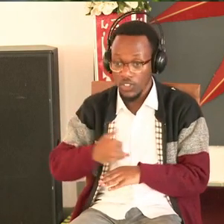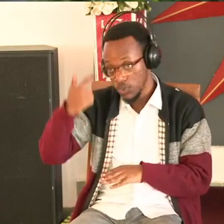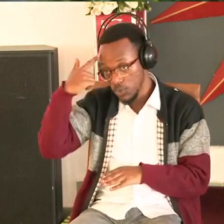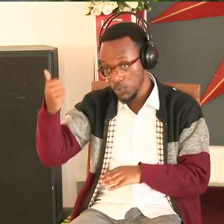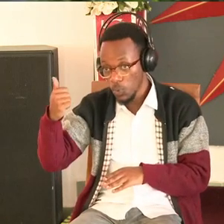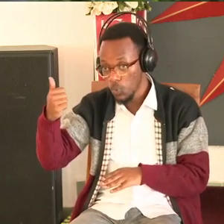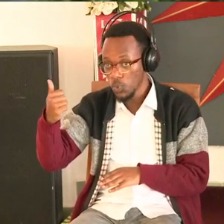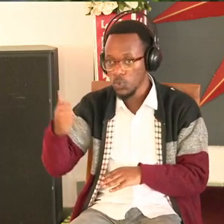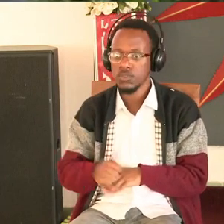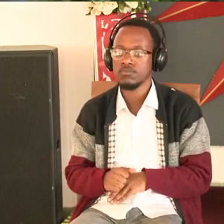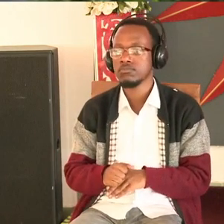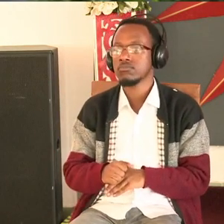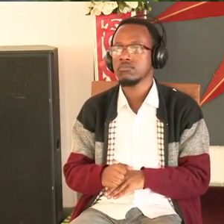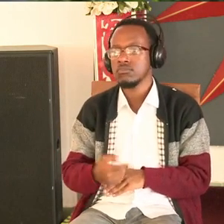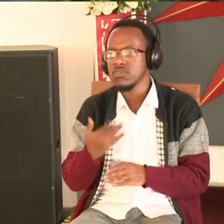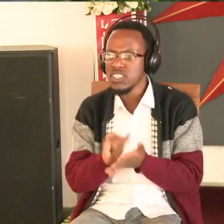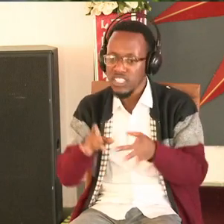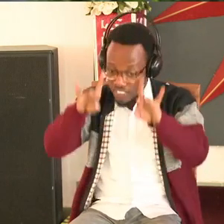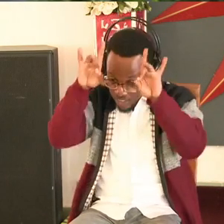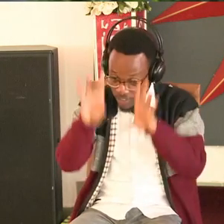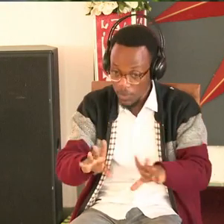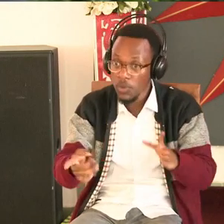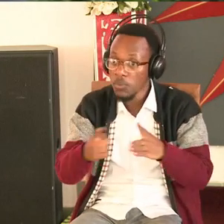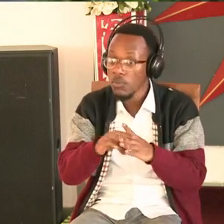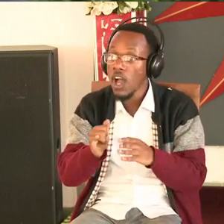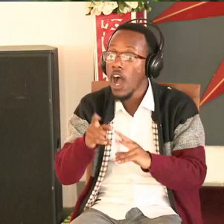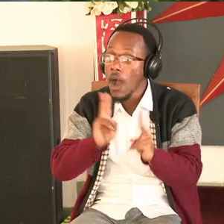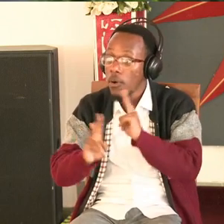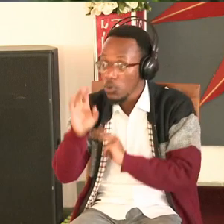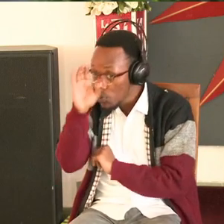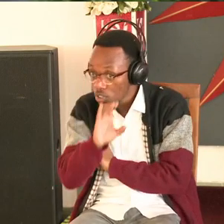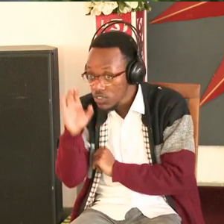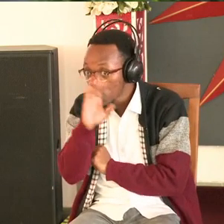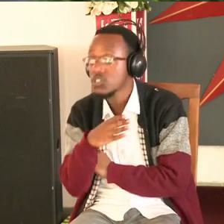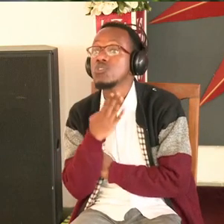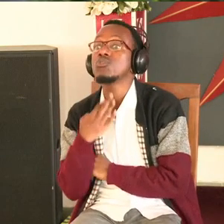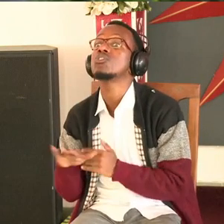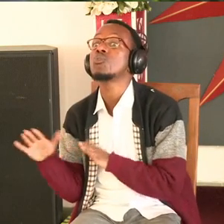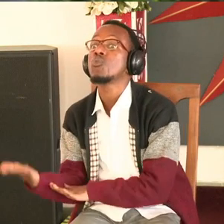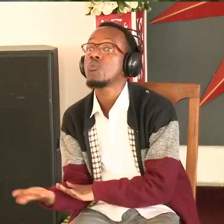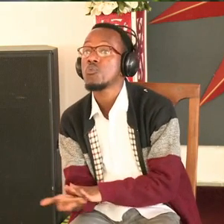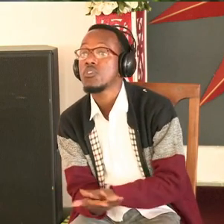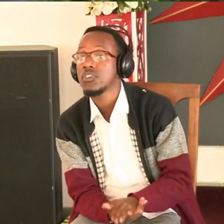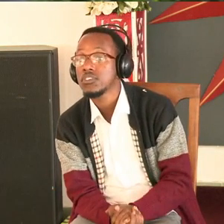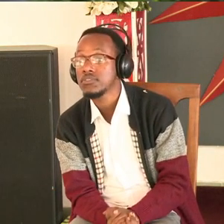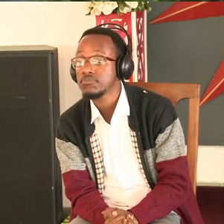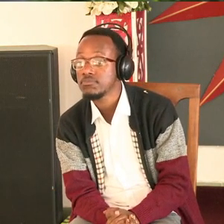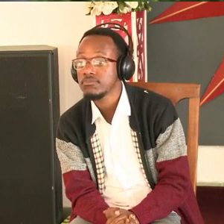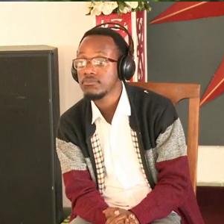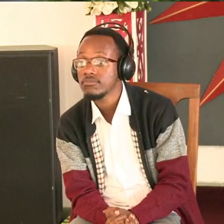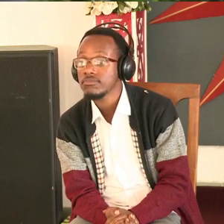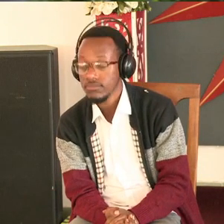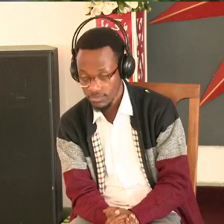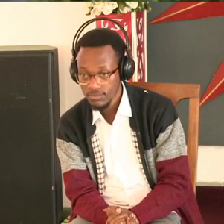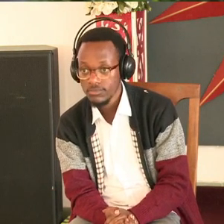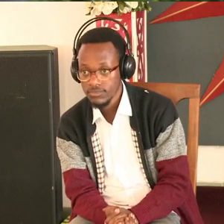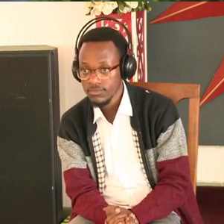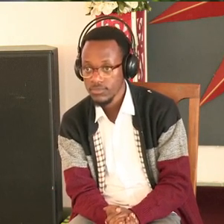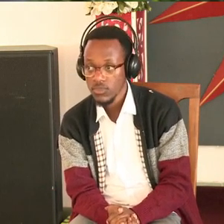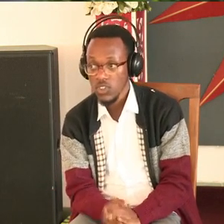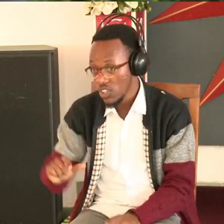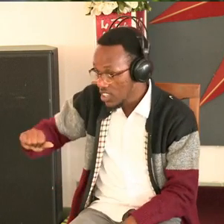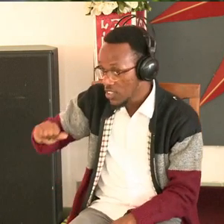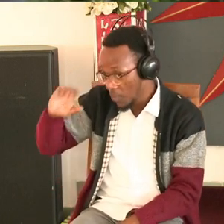hazabaho ibintu biteye ubwoba hazazi kugeza ubwo abantu bazashaka urupfu kugeza ubwo abantu bazashaka